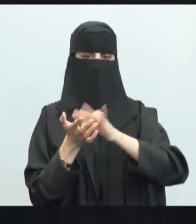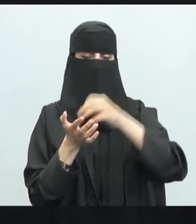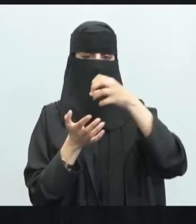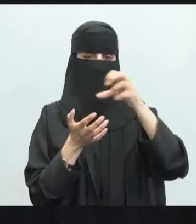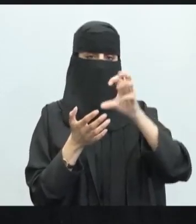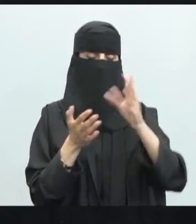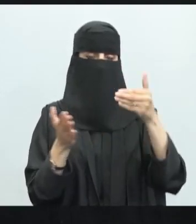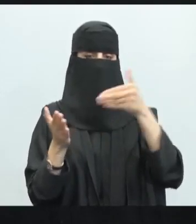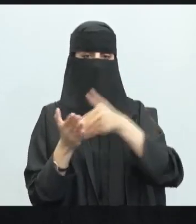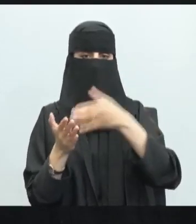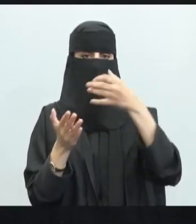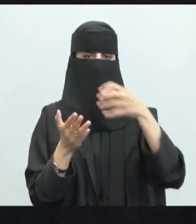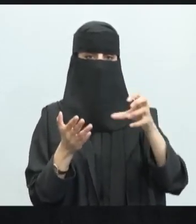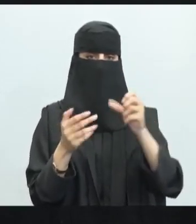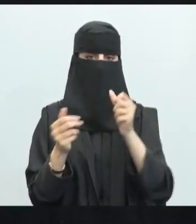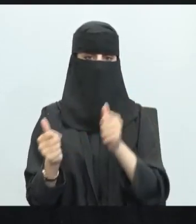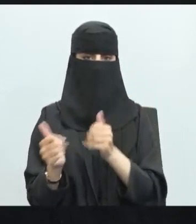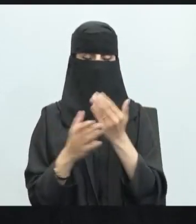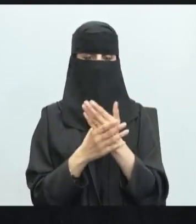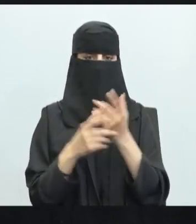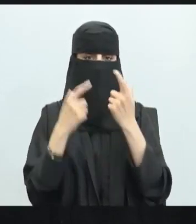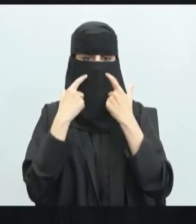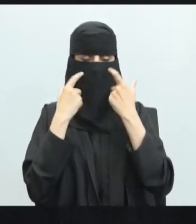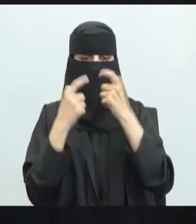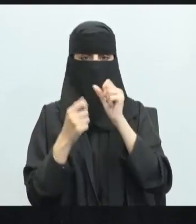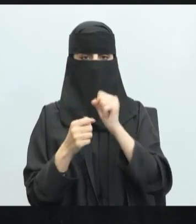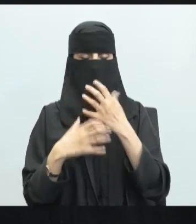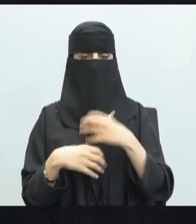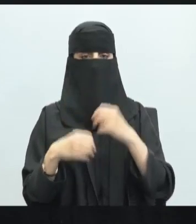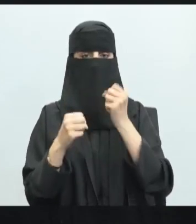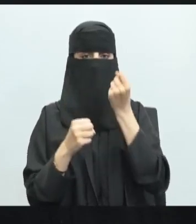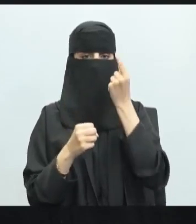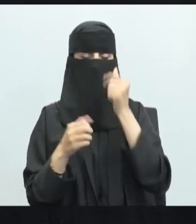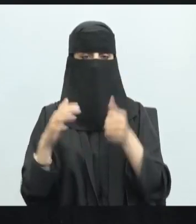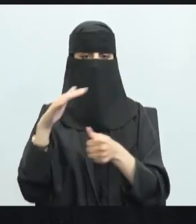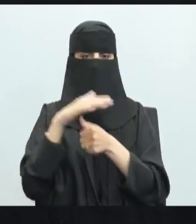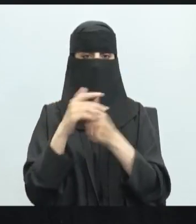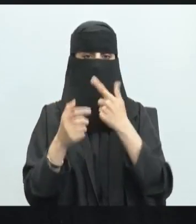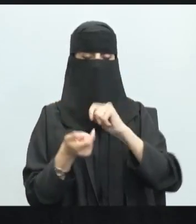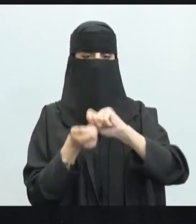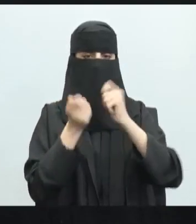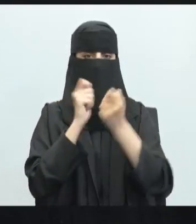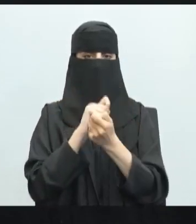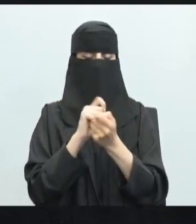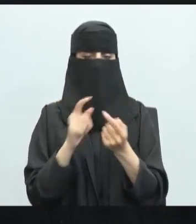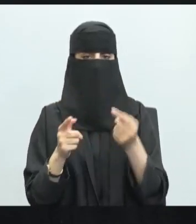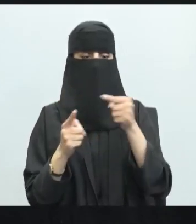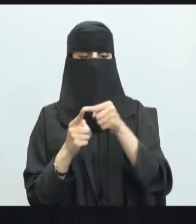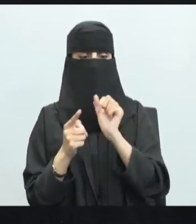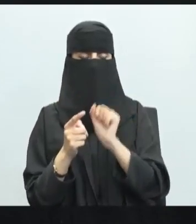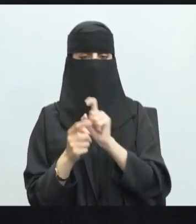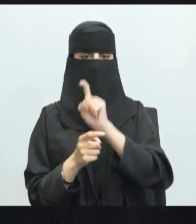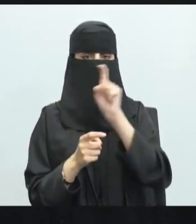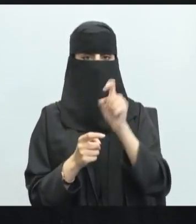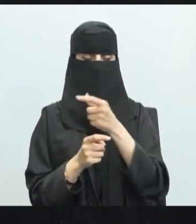نهايتها. حتى أتأكد من صحة فكرتي الرئيسة أقوم بتحويلها إلى